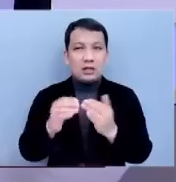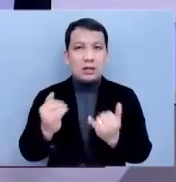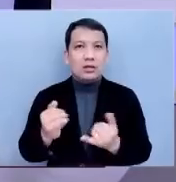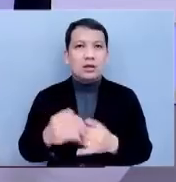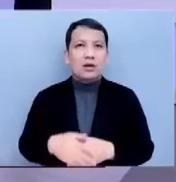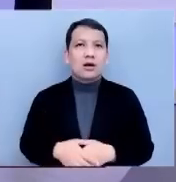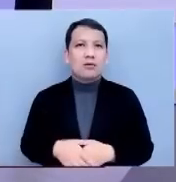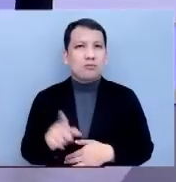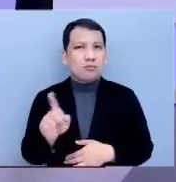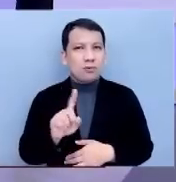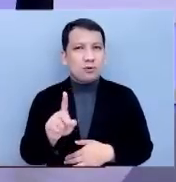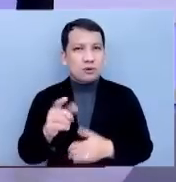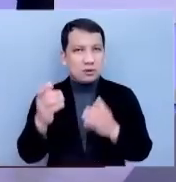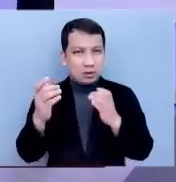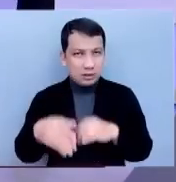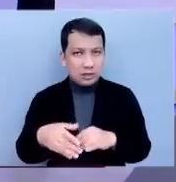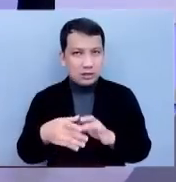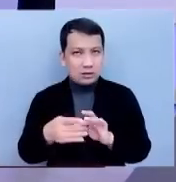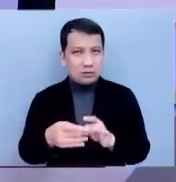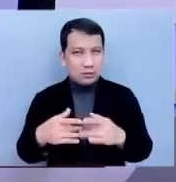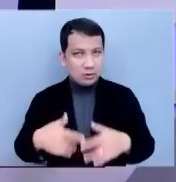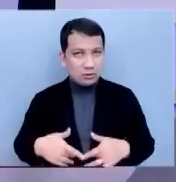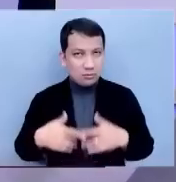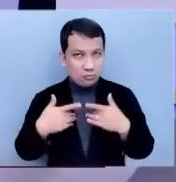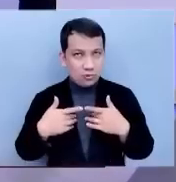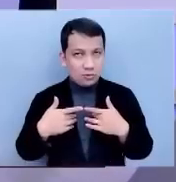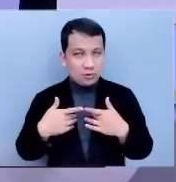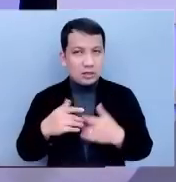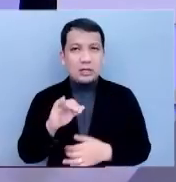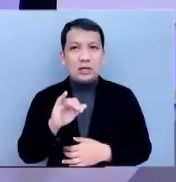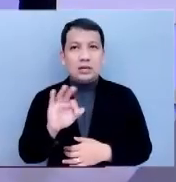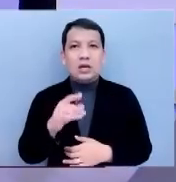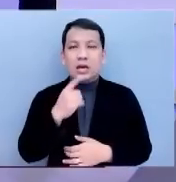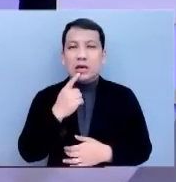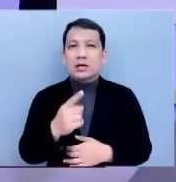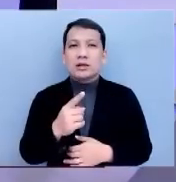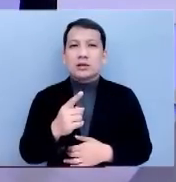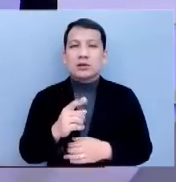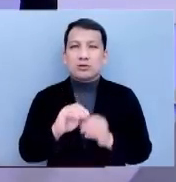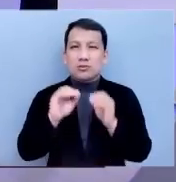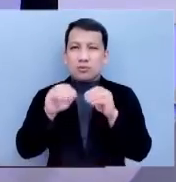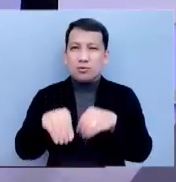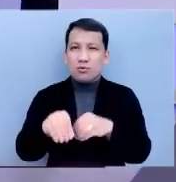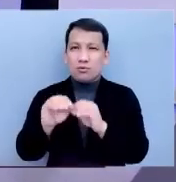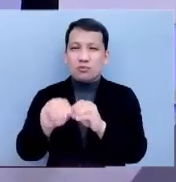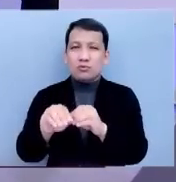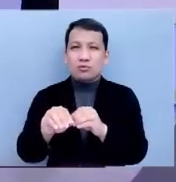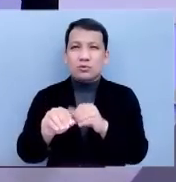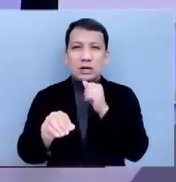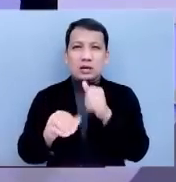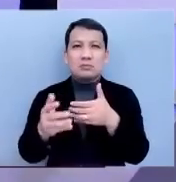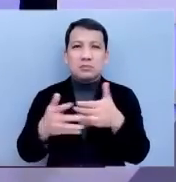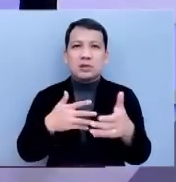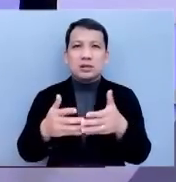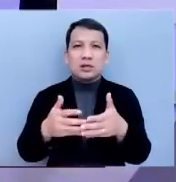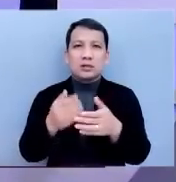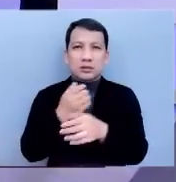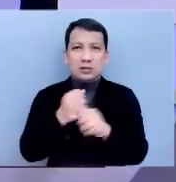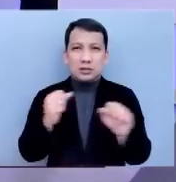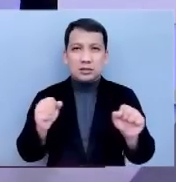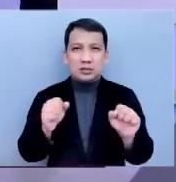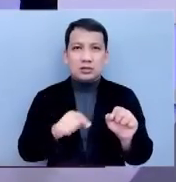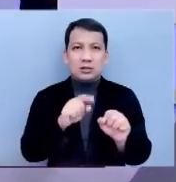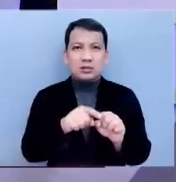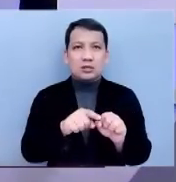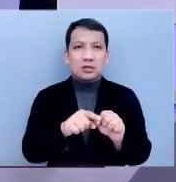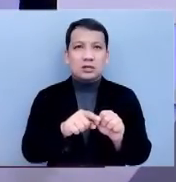ano ang tsansa na sila ay buhay pa? Kung tutusin, ayon sa OceanGate Explorations, marami raw safety measures ang